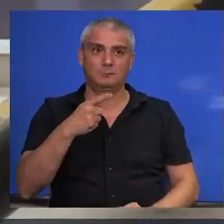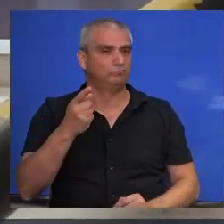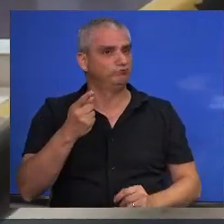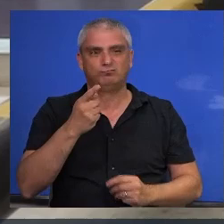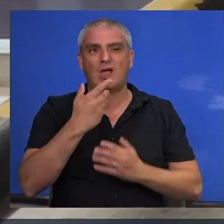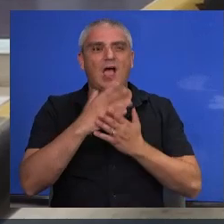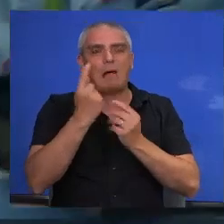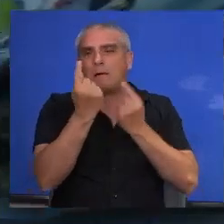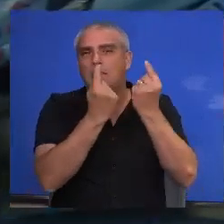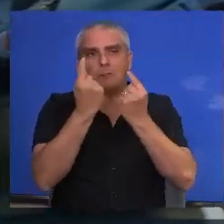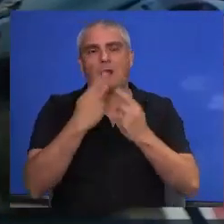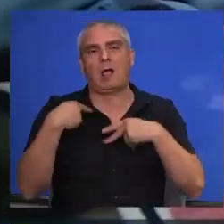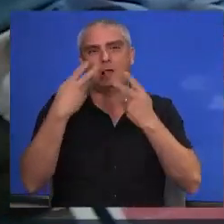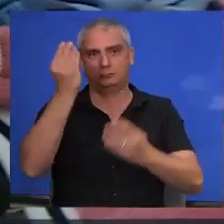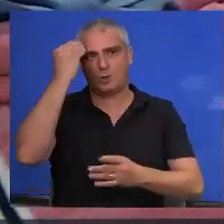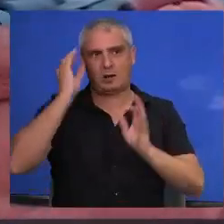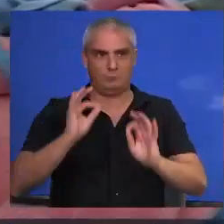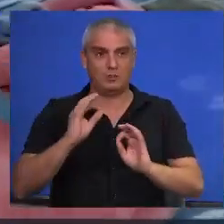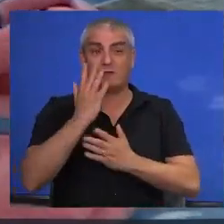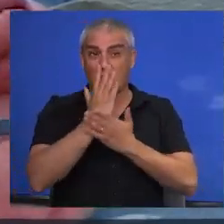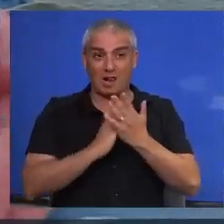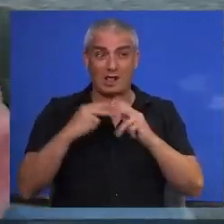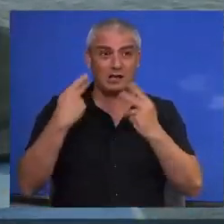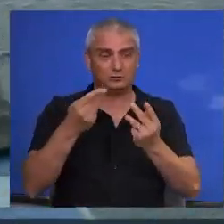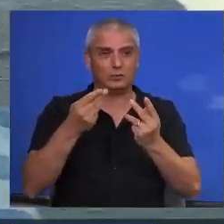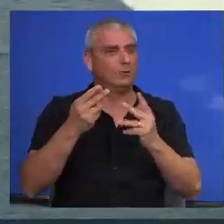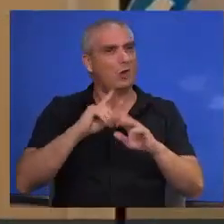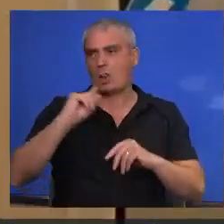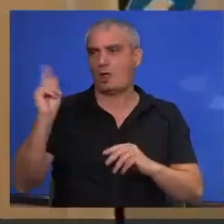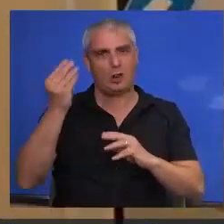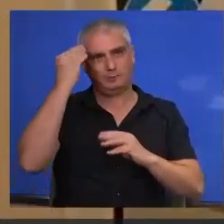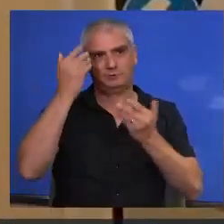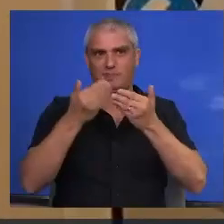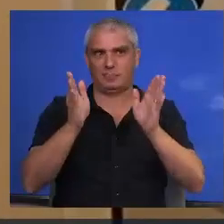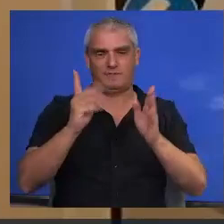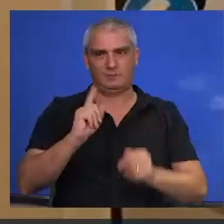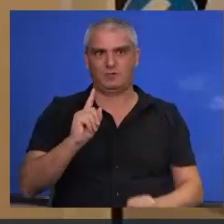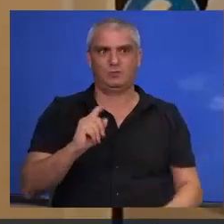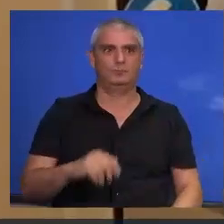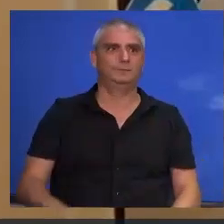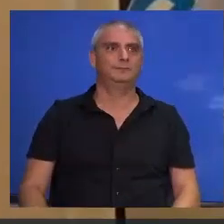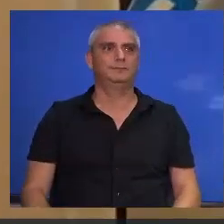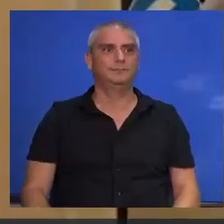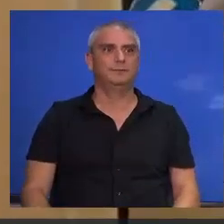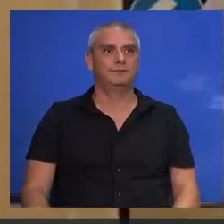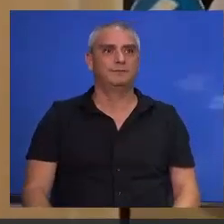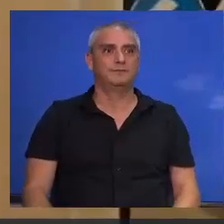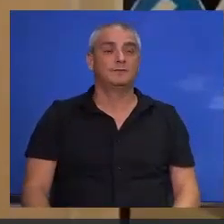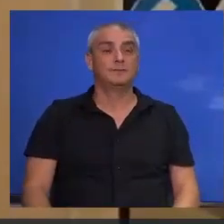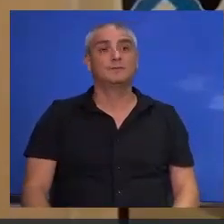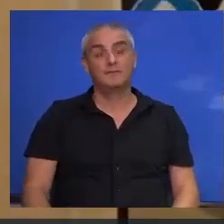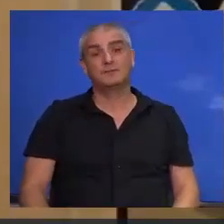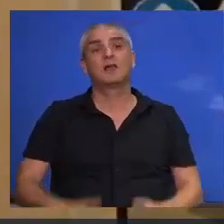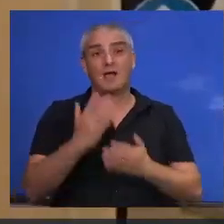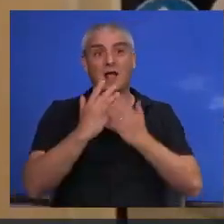חזרו ללמידה, וגם באלה שחזרו, לא כל מוסדות החינוך נפתחו. פתחנו היום את חלק גדול ממוסדות